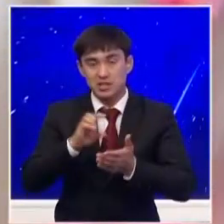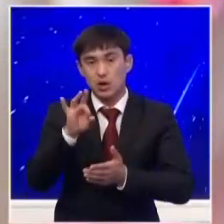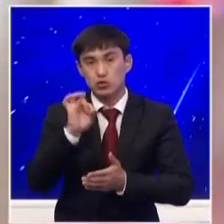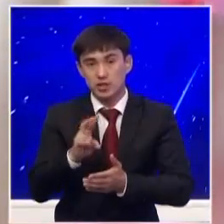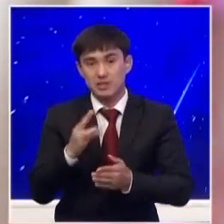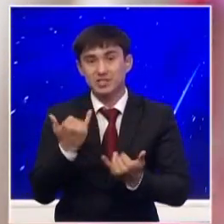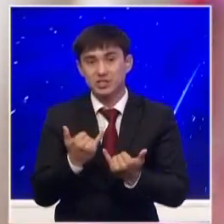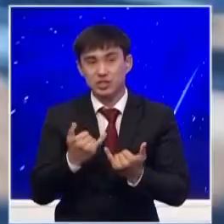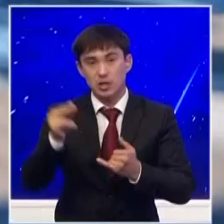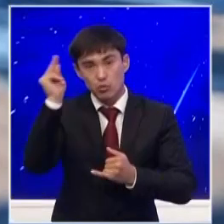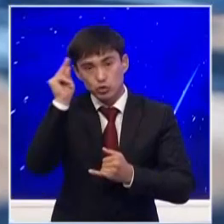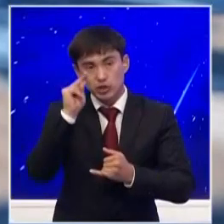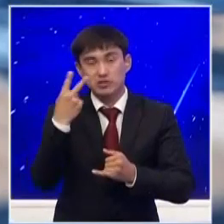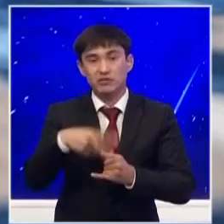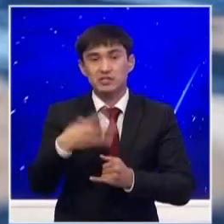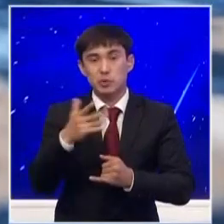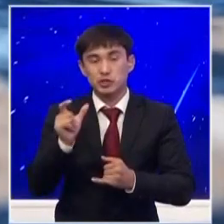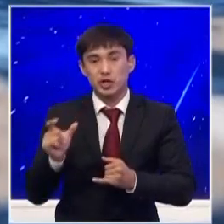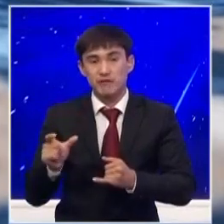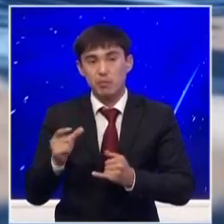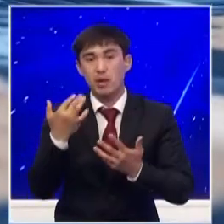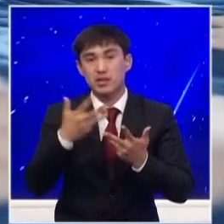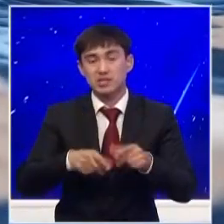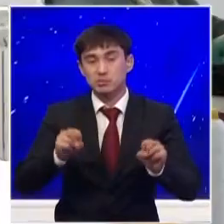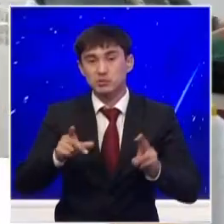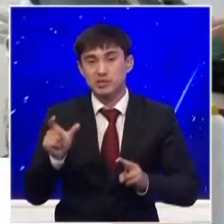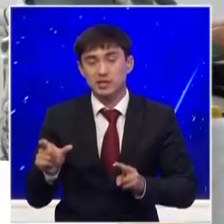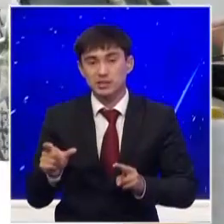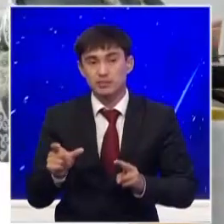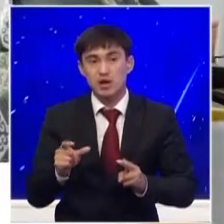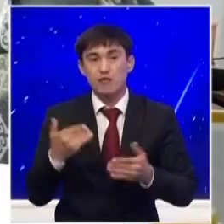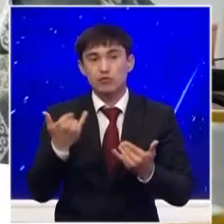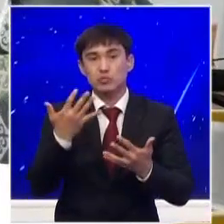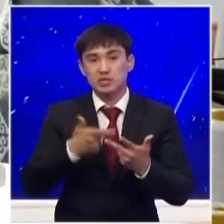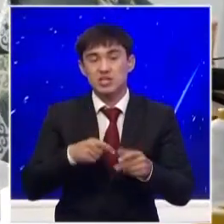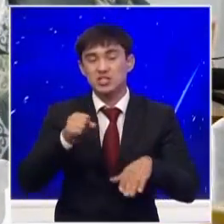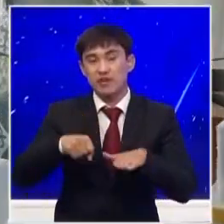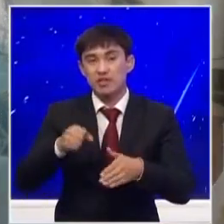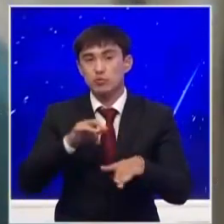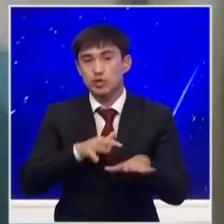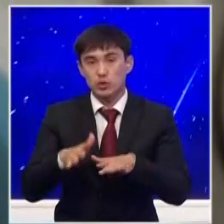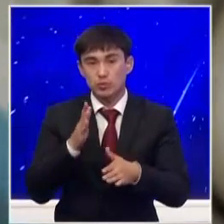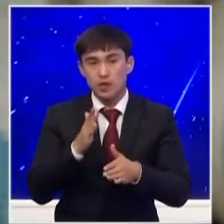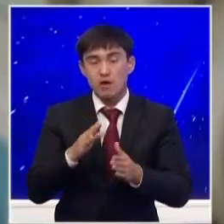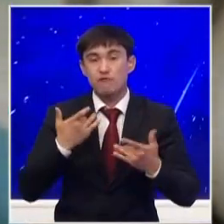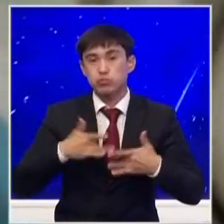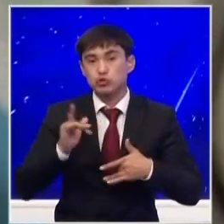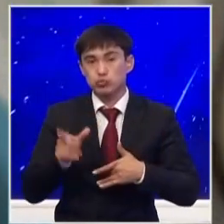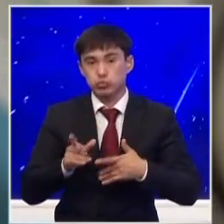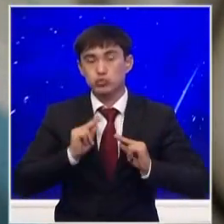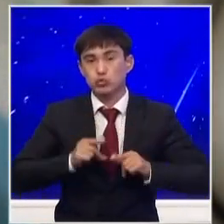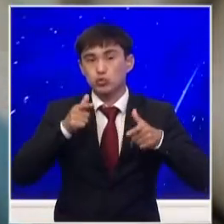«Раушан», где сейчас обучаются 25 человек по нескольким специальностям, в том числе и швейному делу. Выпускницы